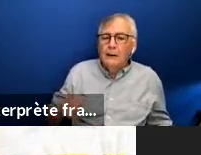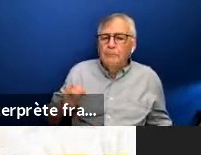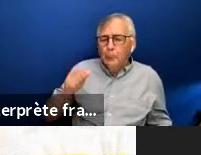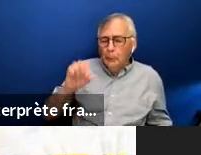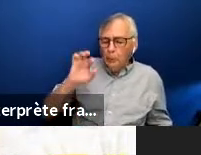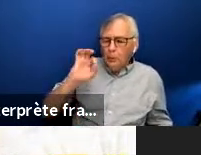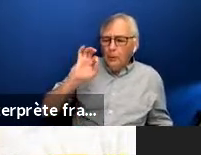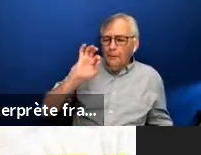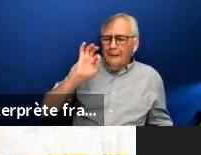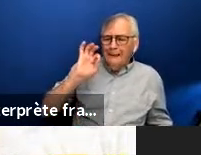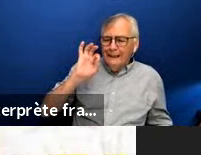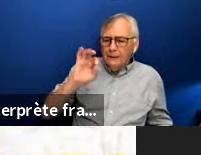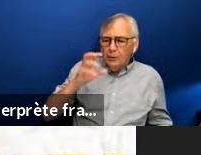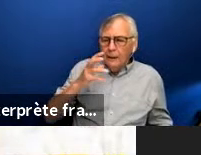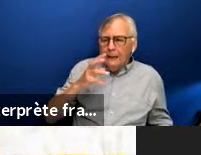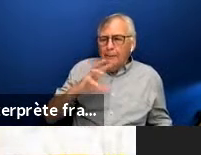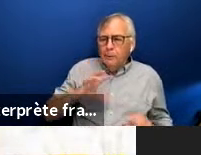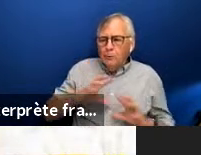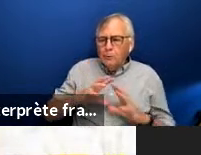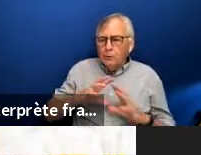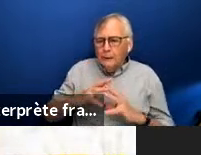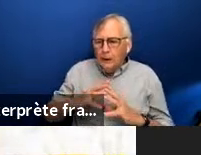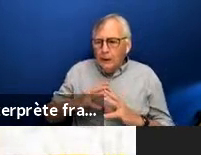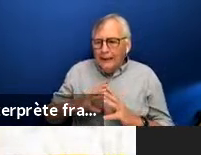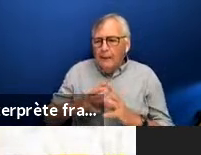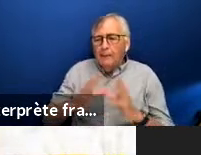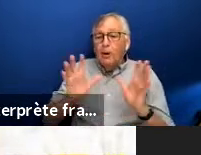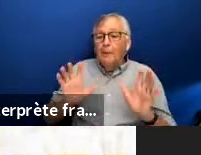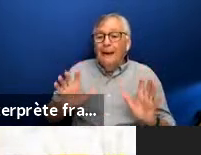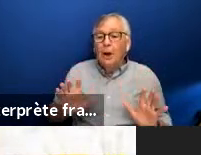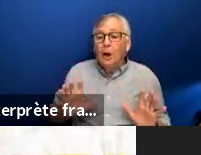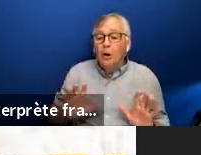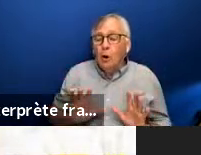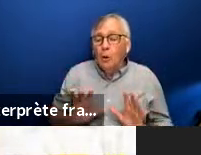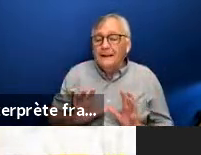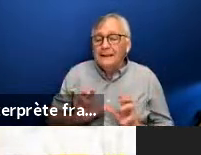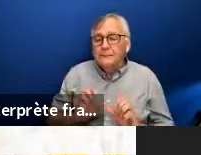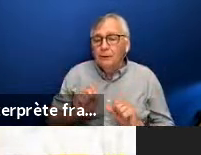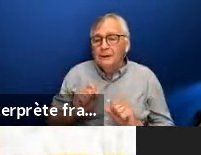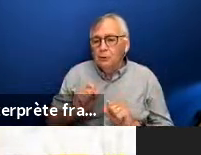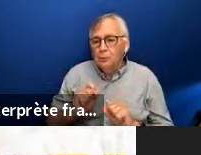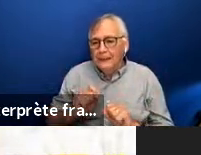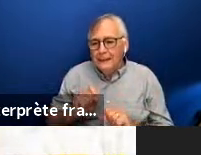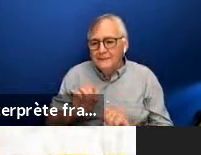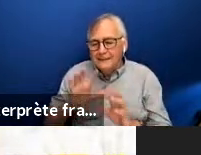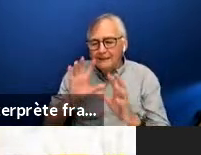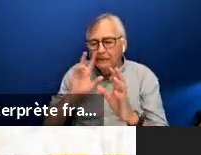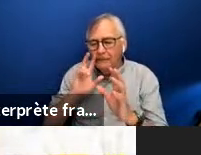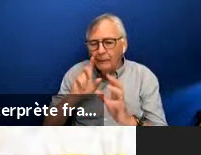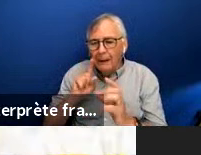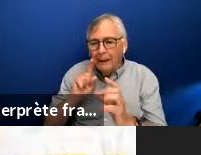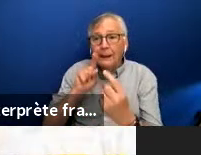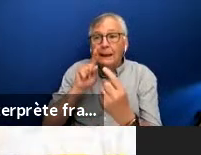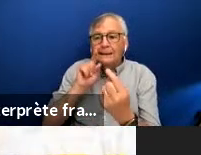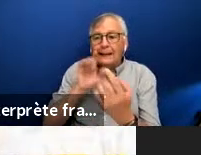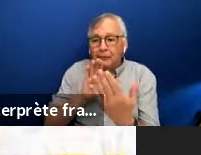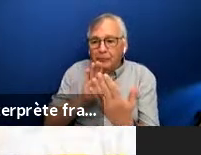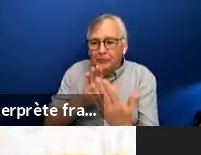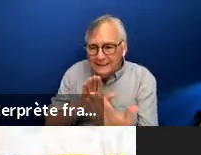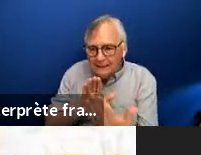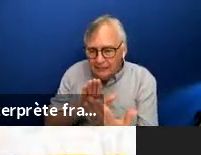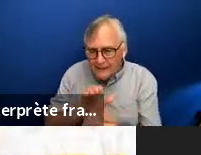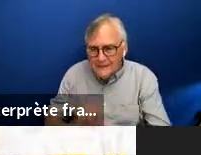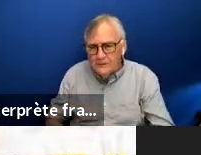Donc, pour lire, pour le meilleur contexte pour lire sous les lèvres, c'est vraiment